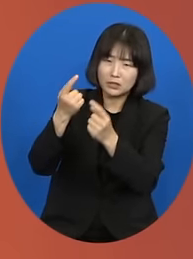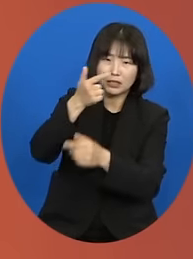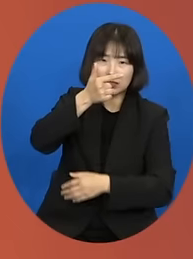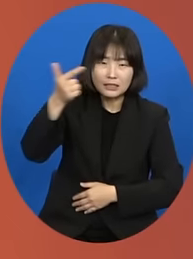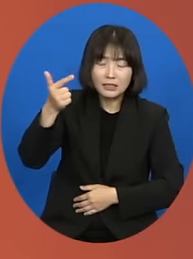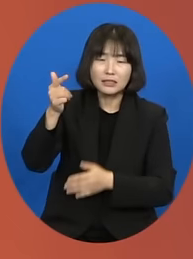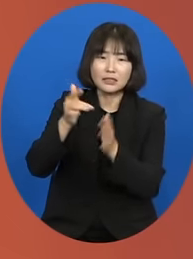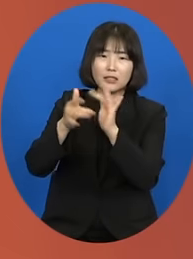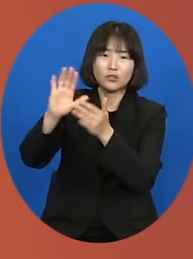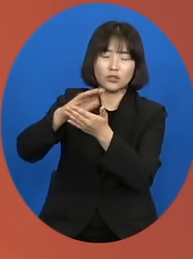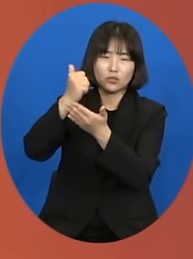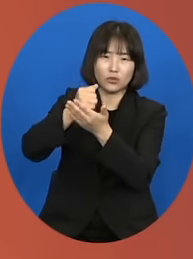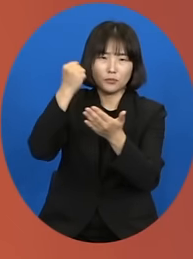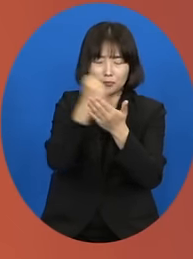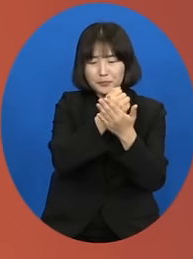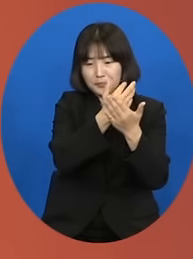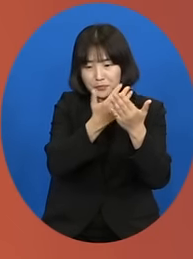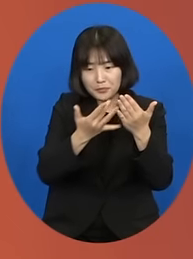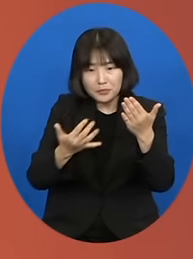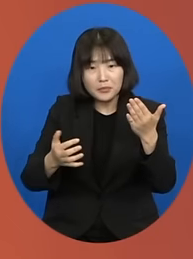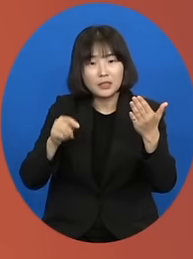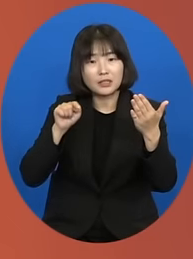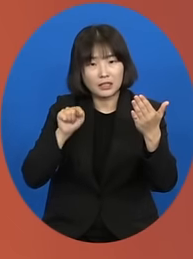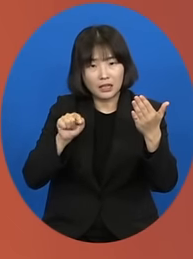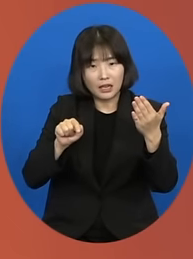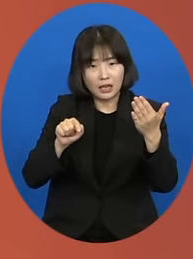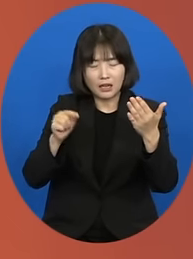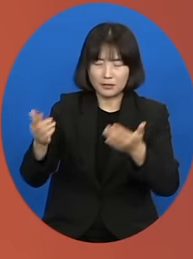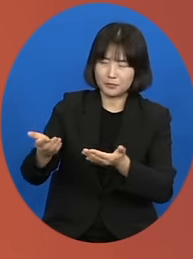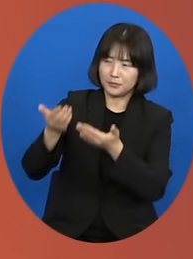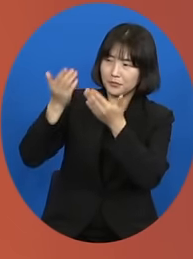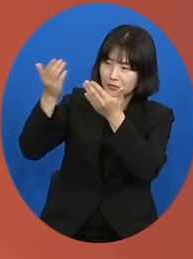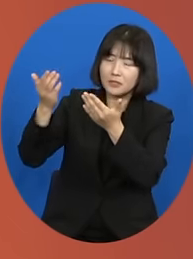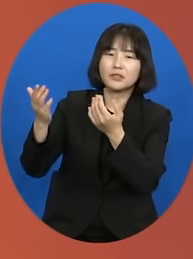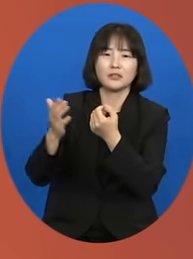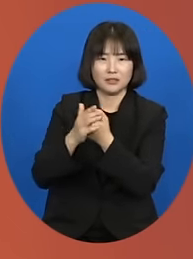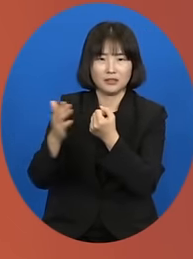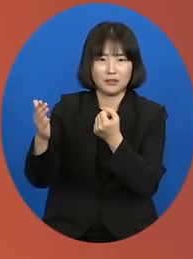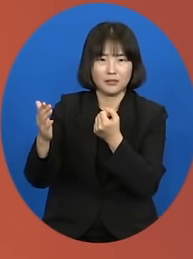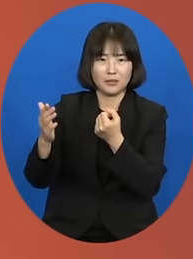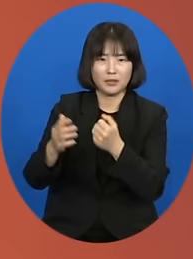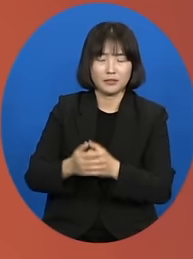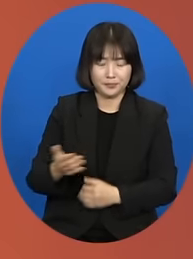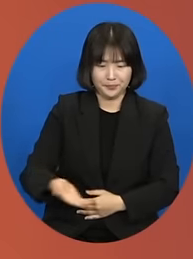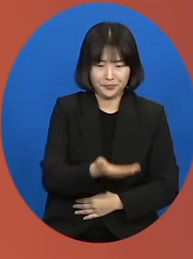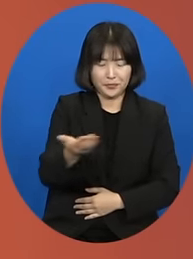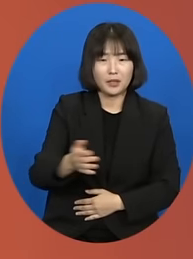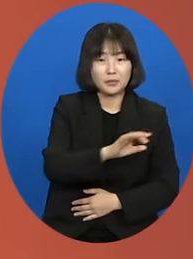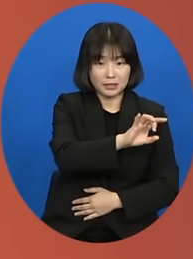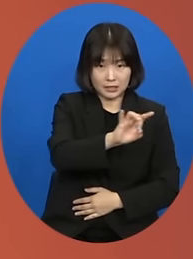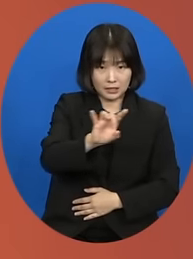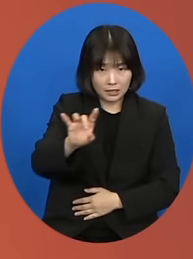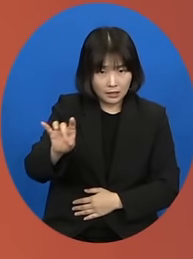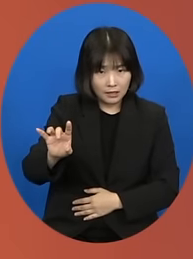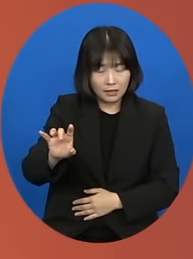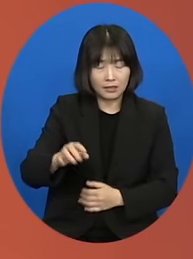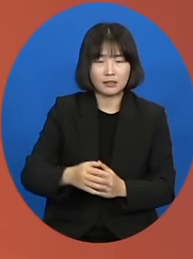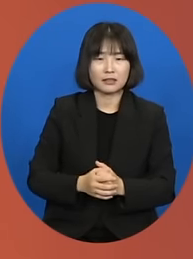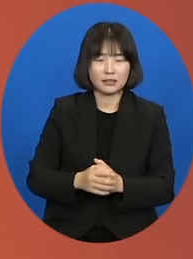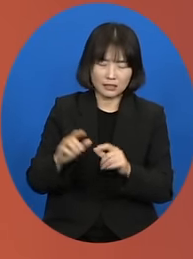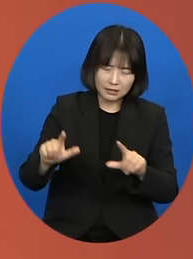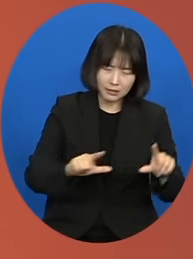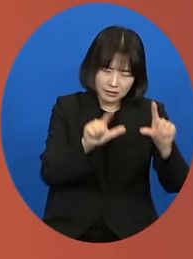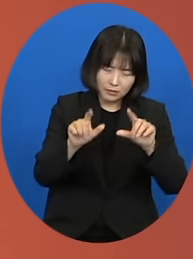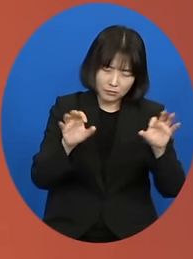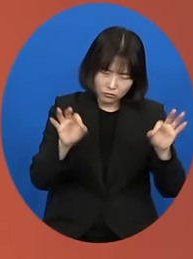피가 그 생명이 바쳐졌기 때문에 그렇습니다. 여러분 한 사람 한 사람 삶의